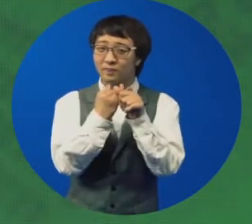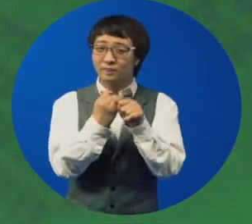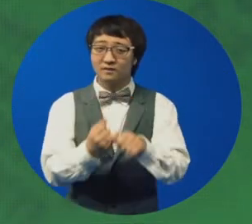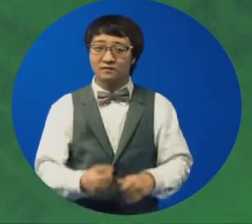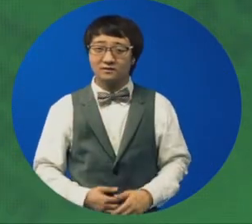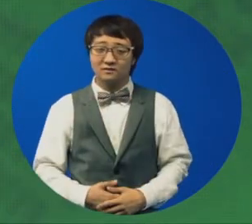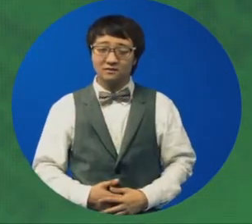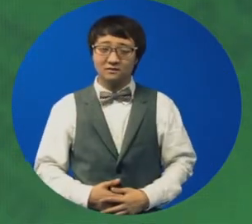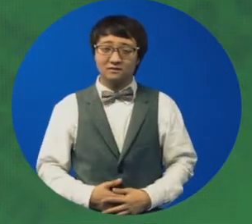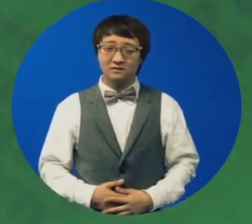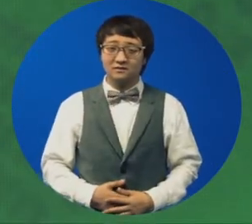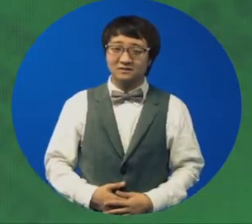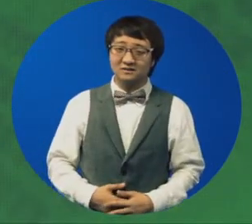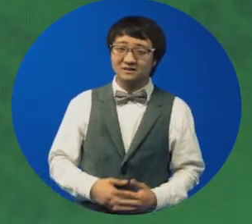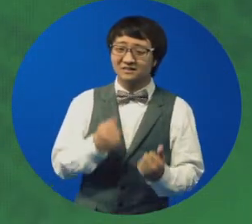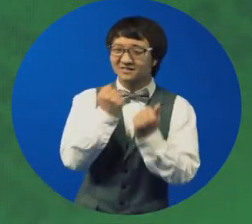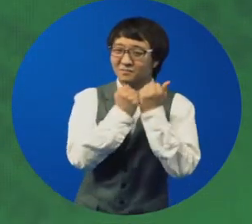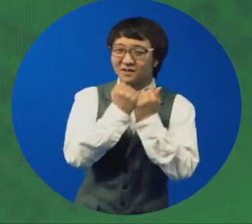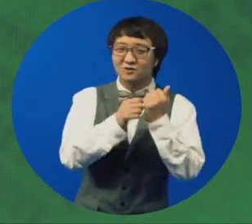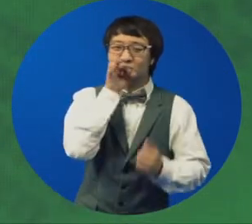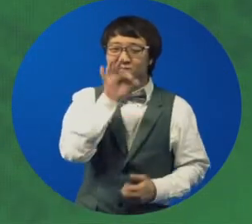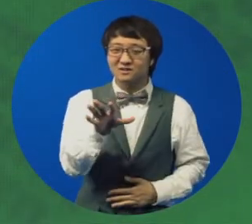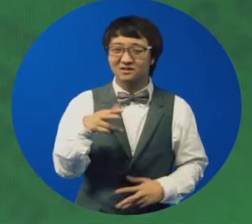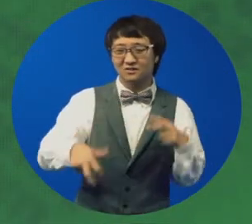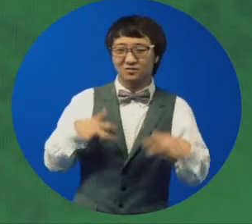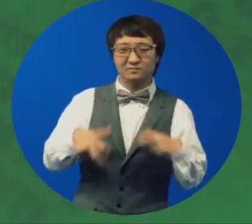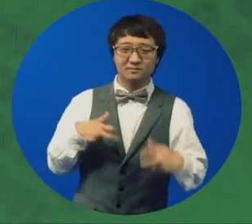수 없는 많은 인생의 질곡이 있었을 겁니다.